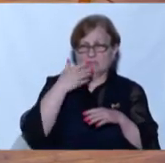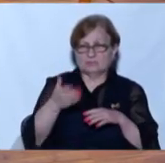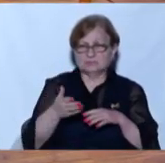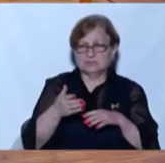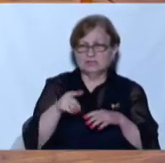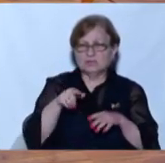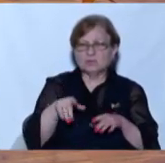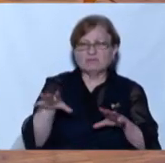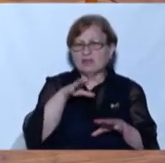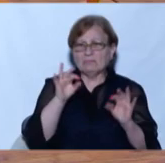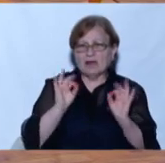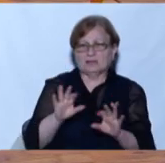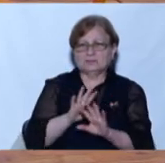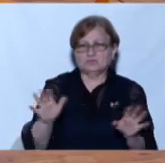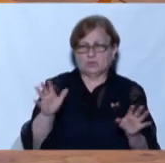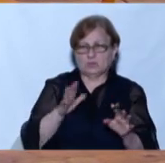ტრაგედიაზე, რომელიც ამ დროს